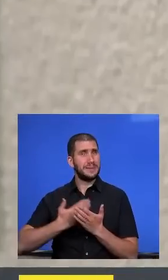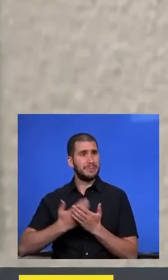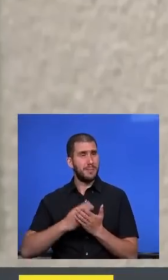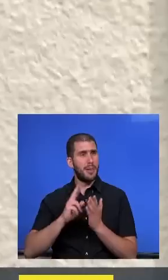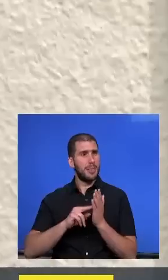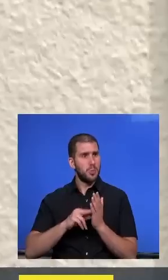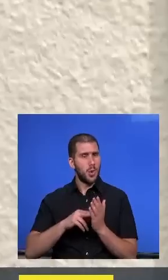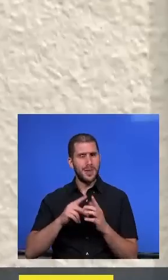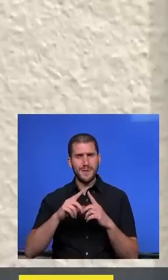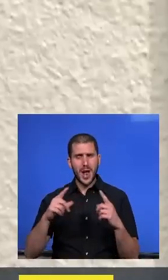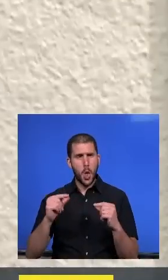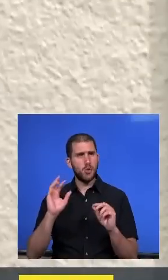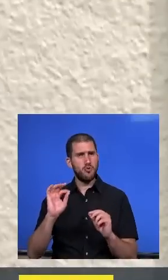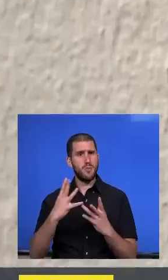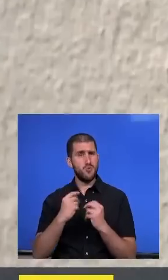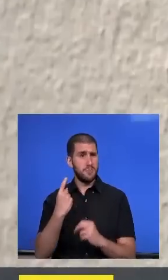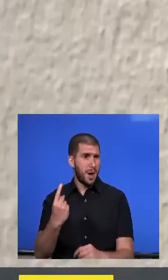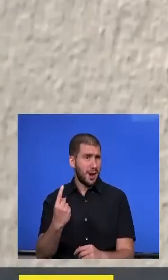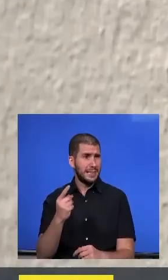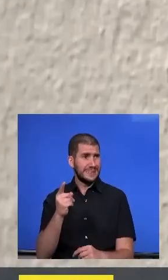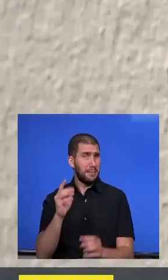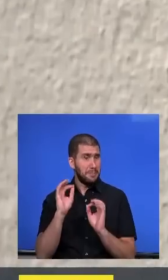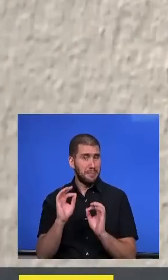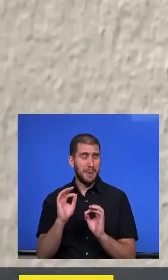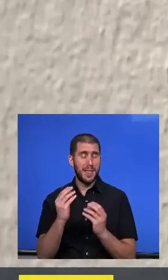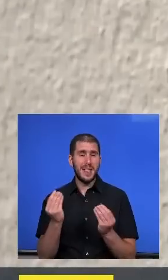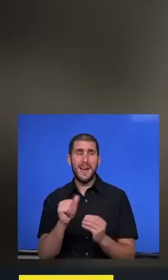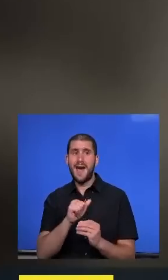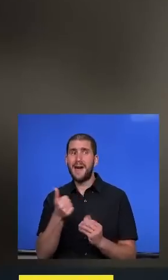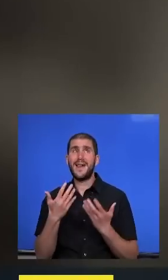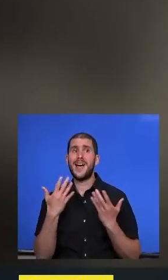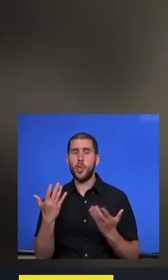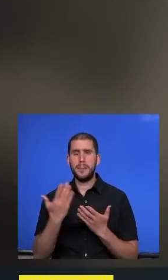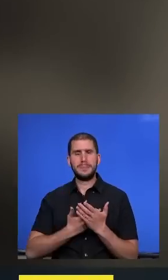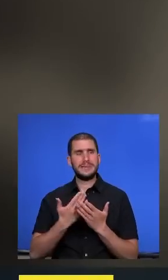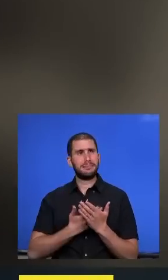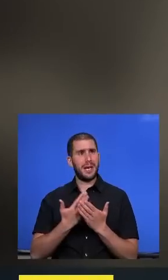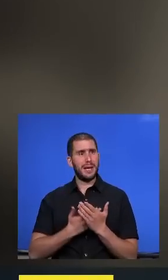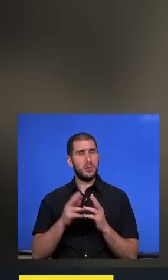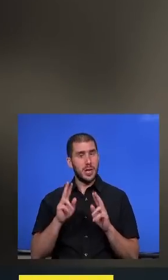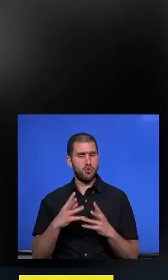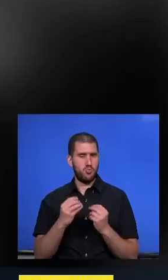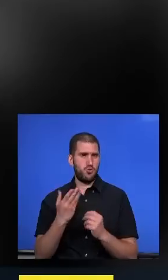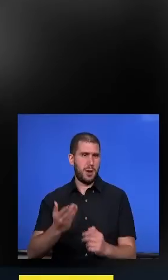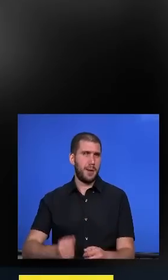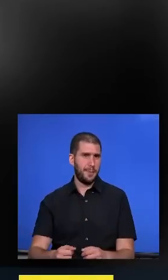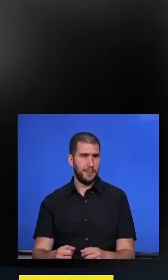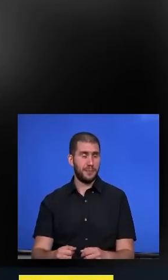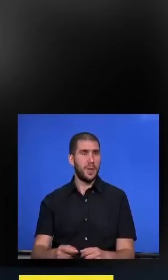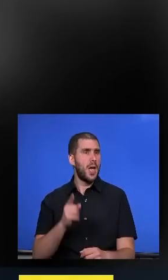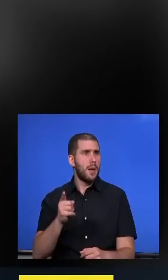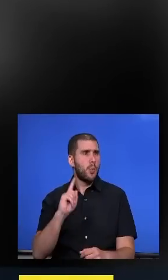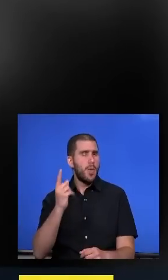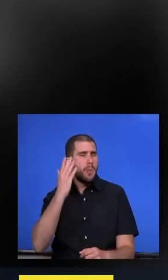התמונות והגלויות שיש לנו של המשפחה, זה בעצם הגוף הכי גדול של מסמכים שיש של משפחה, והם פשוט